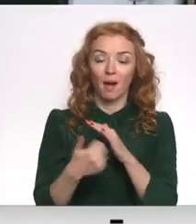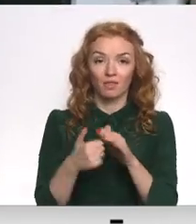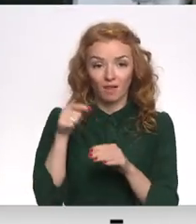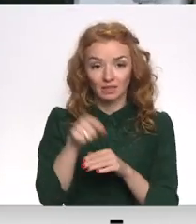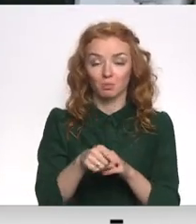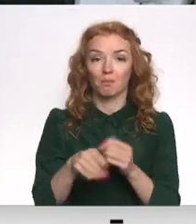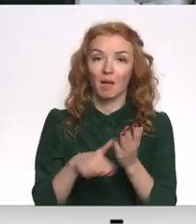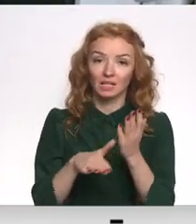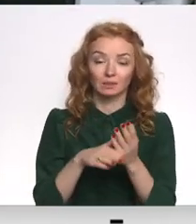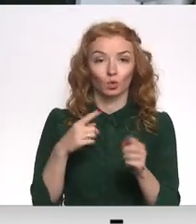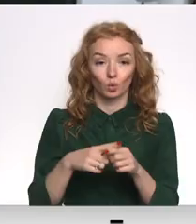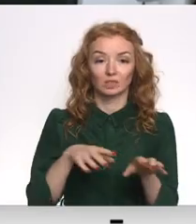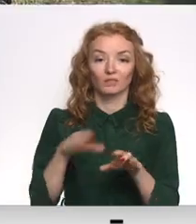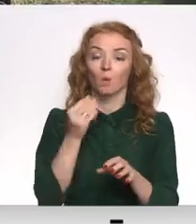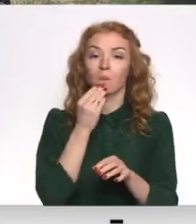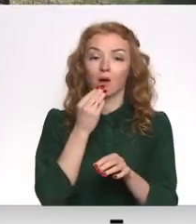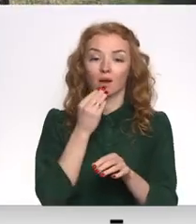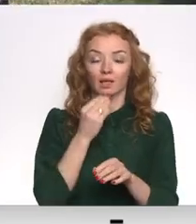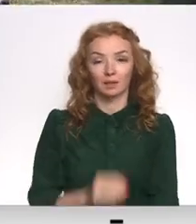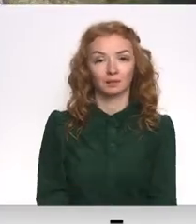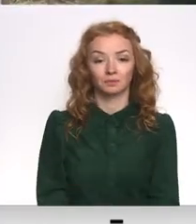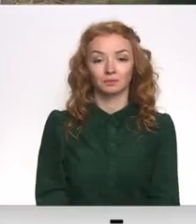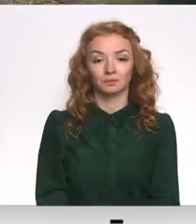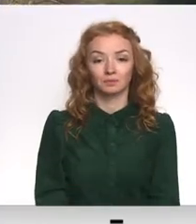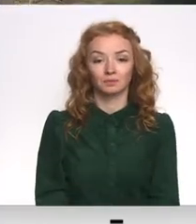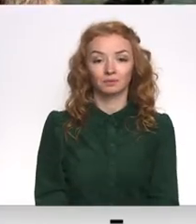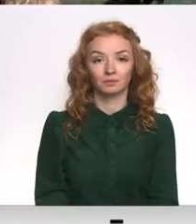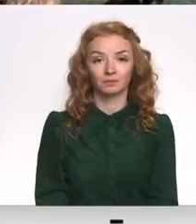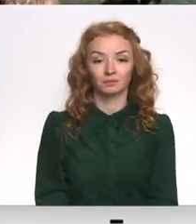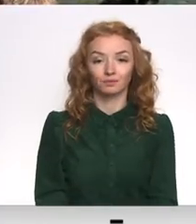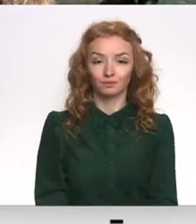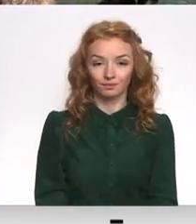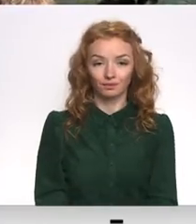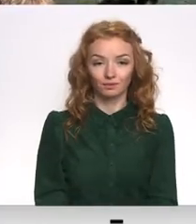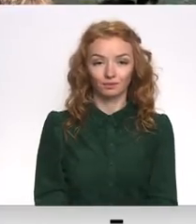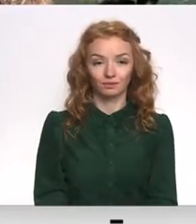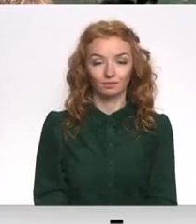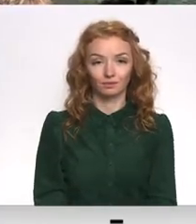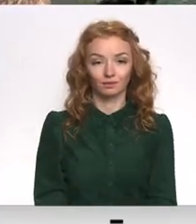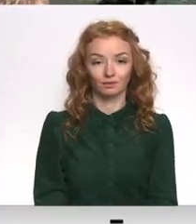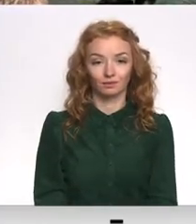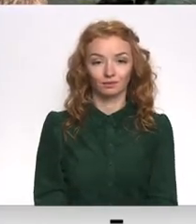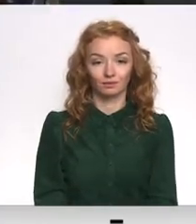pēc palīdzības un dzīvnieku pārtikas. Diana Aboltiņa, Mikus Andersons, Zemgales reģionālā televīzija.